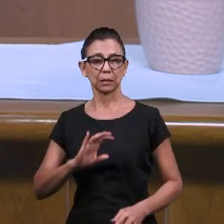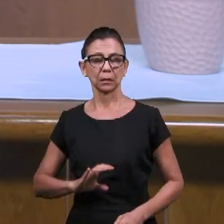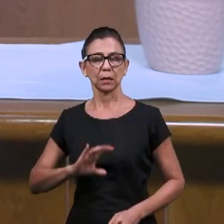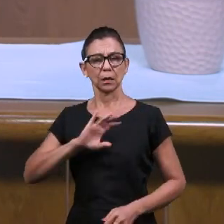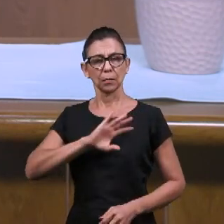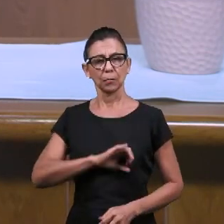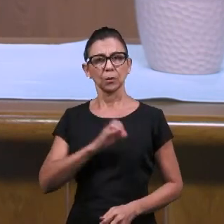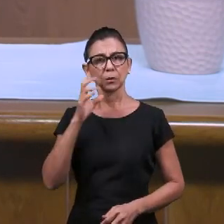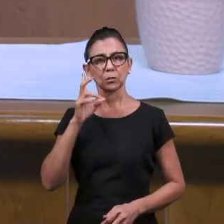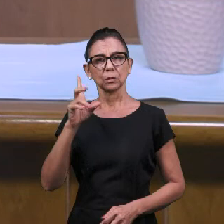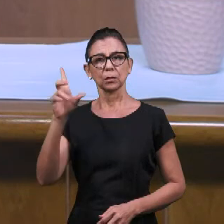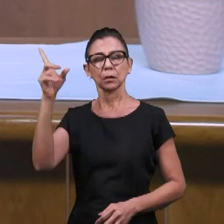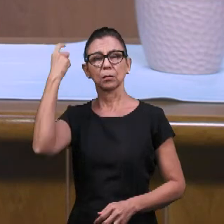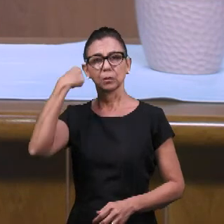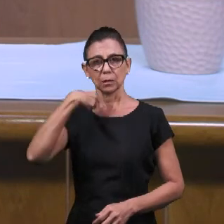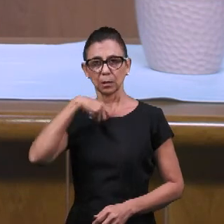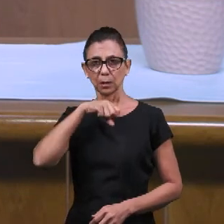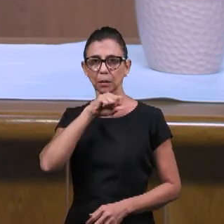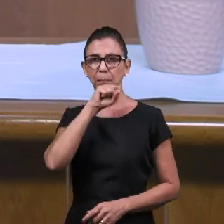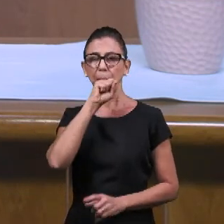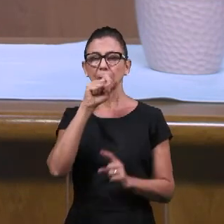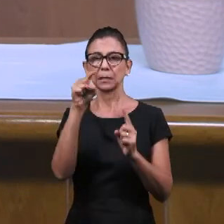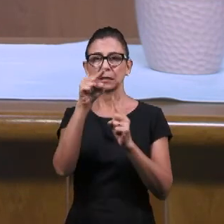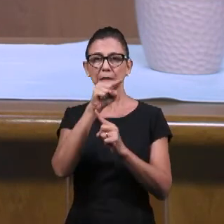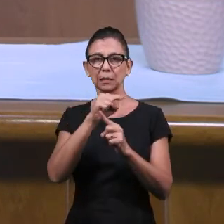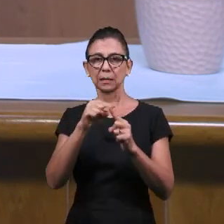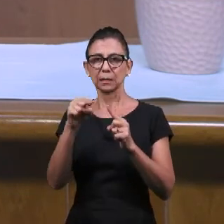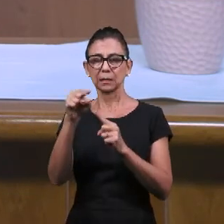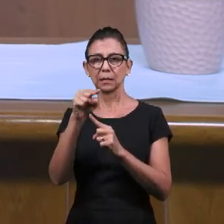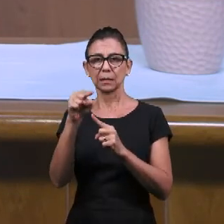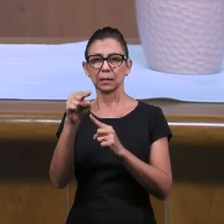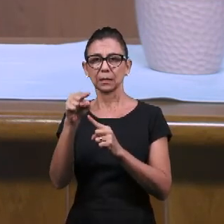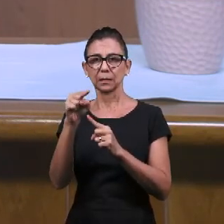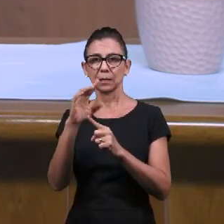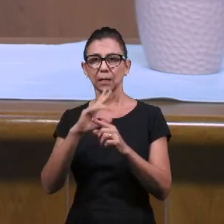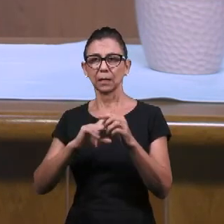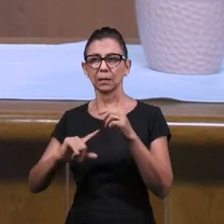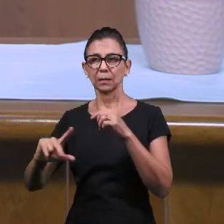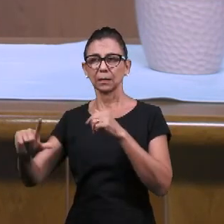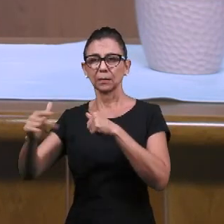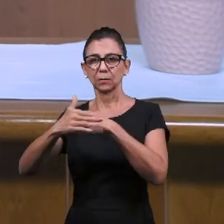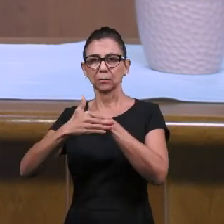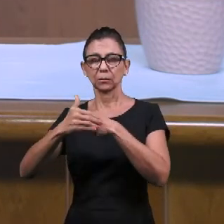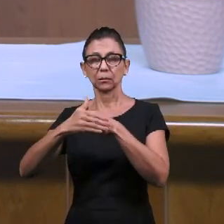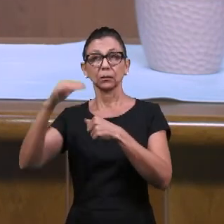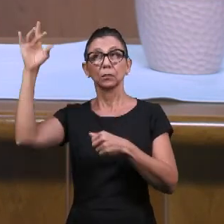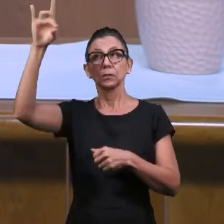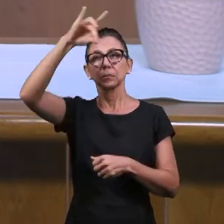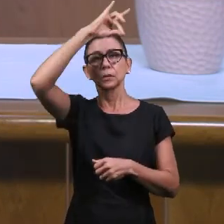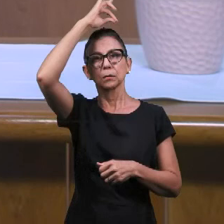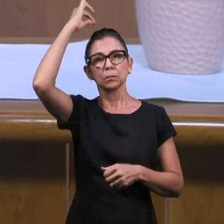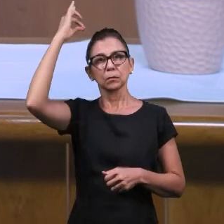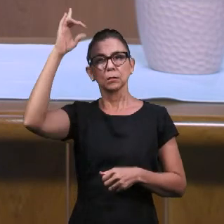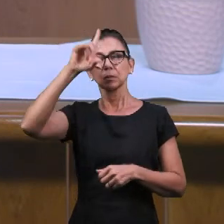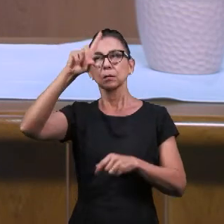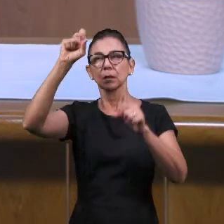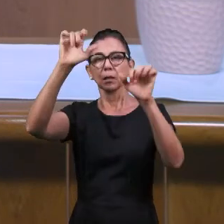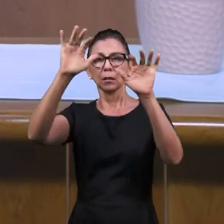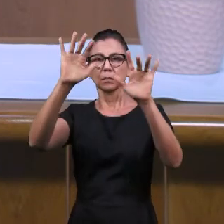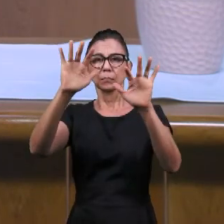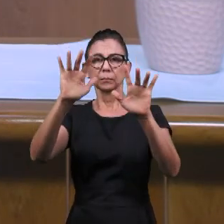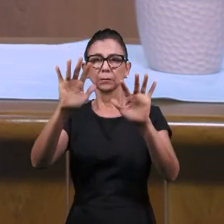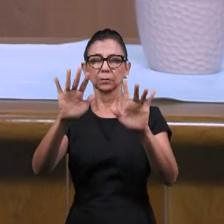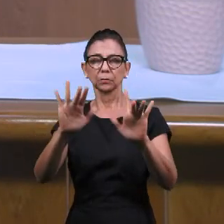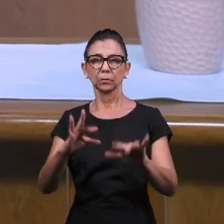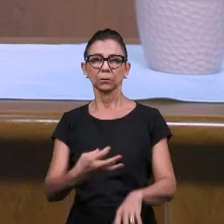исповедуем, что чудная благодать Иисуса Христа, любовь Бога Отца и утешение, и общение